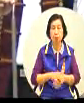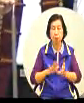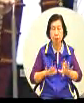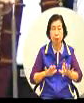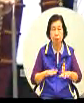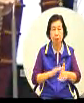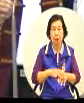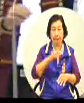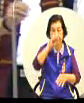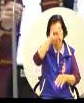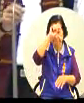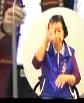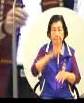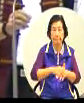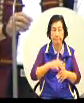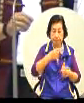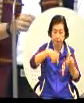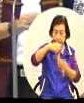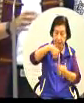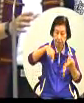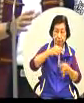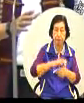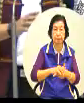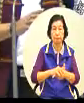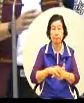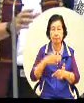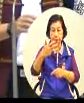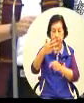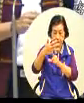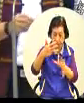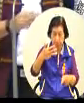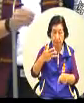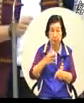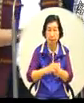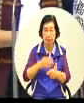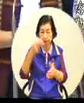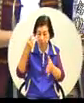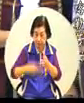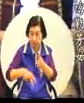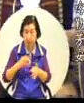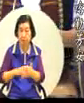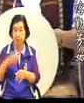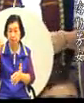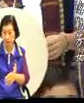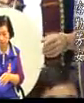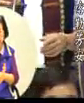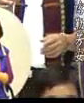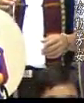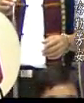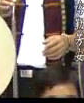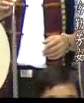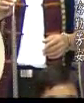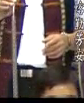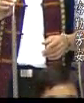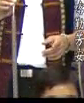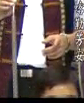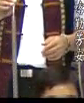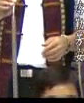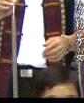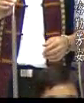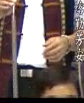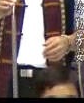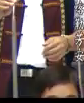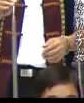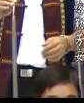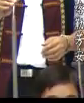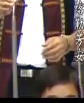后，我们在八月又重新把相关的意见呢做一些调整以后报到中央，那中央圆明会在今年